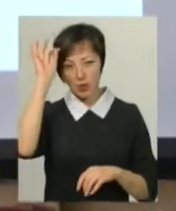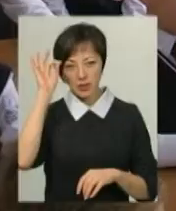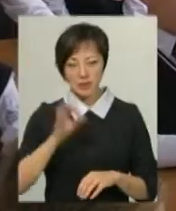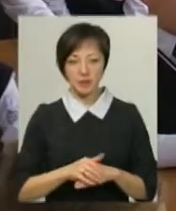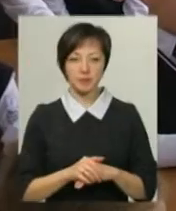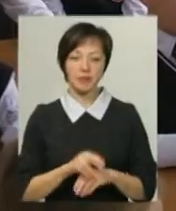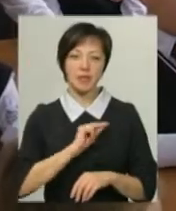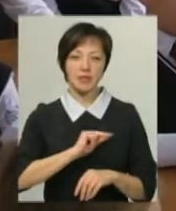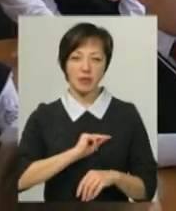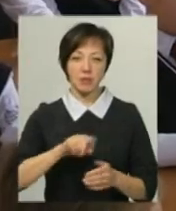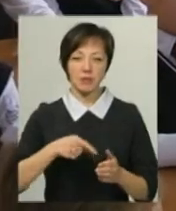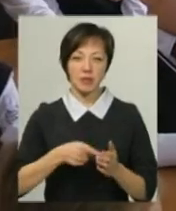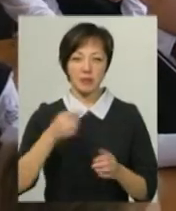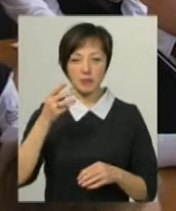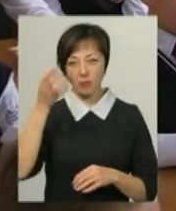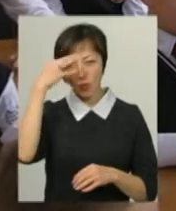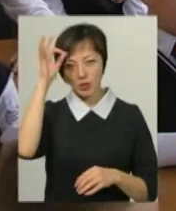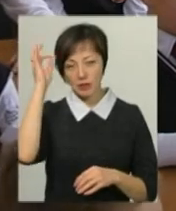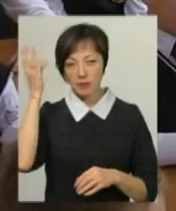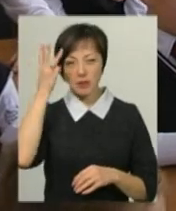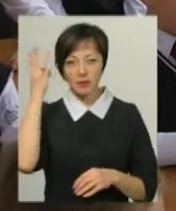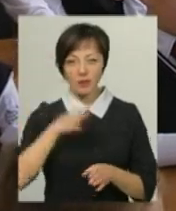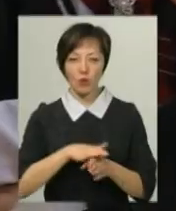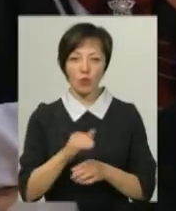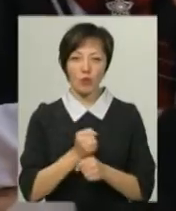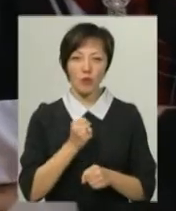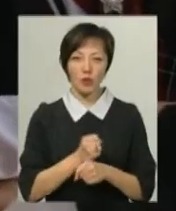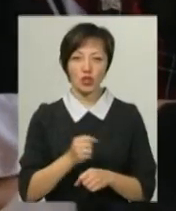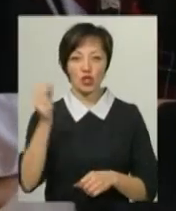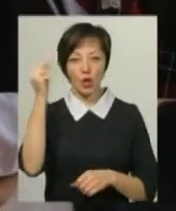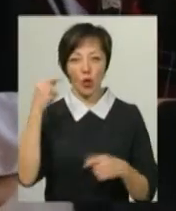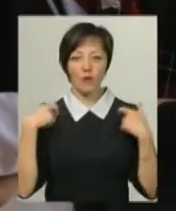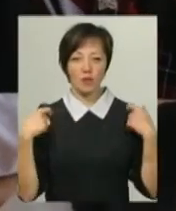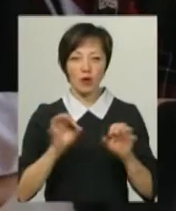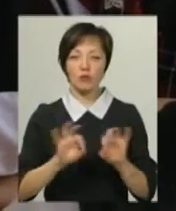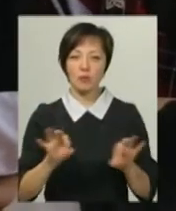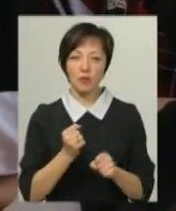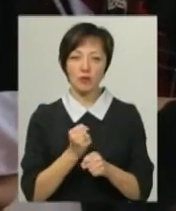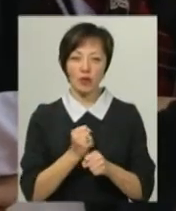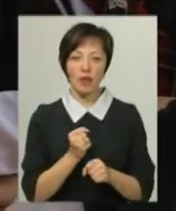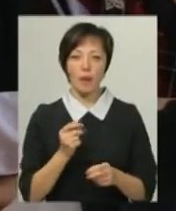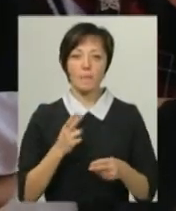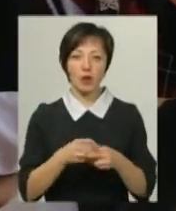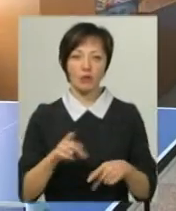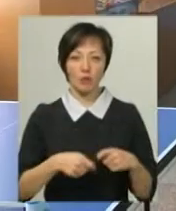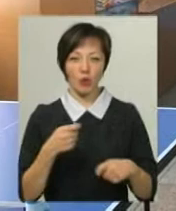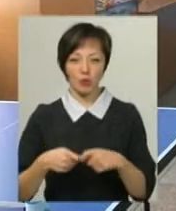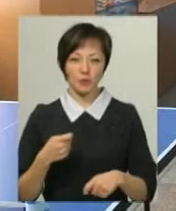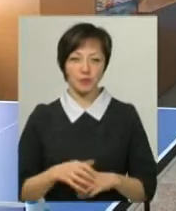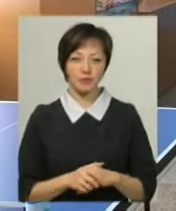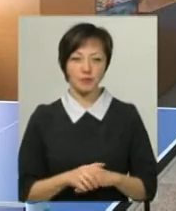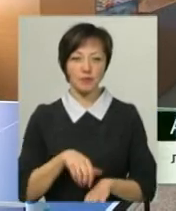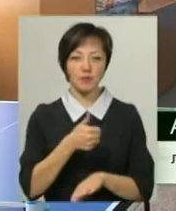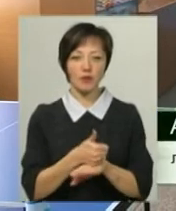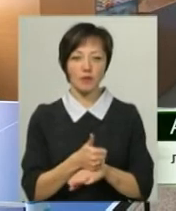патрульної поліції міста Хмельницького Андрій Капура, який виконує роботу шкільного офіцера, розповідає, що працюватимуть на попередження правопорушень. Основна